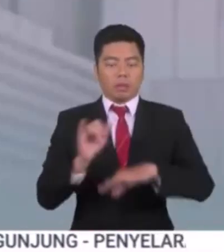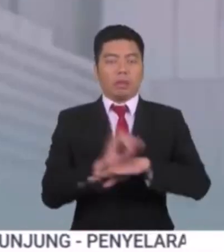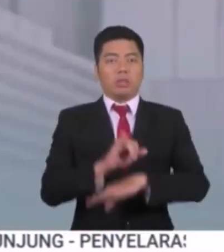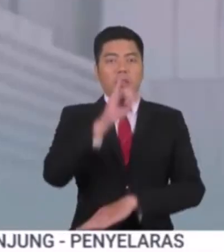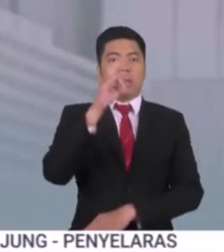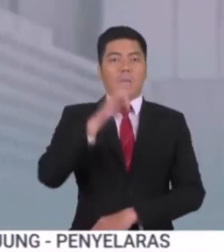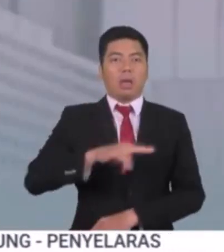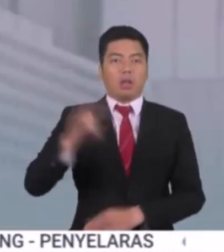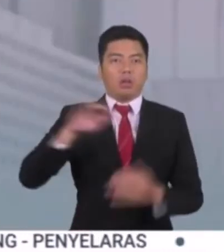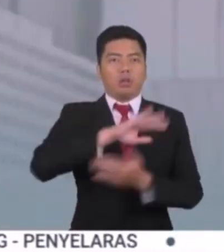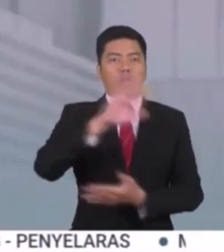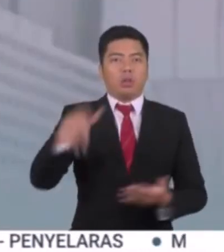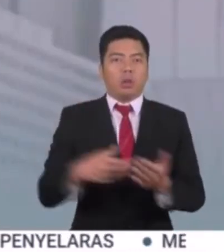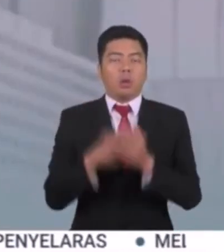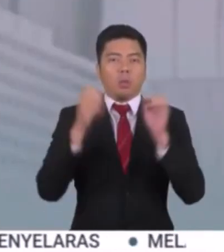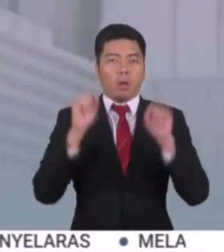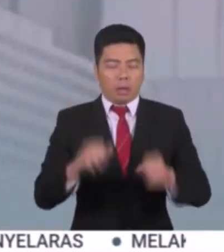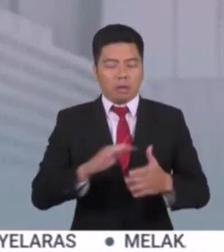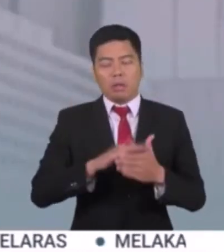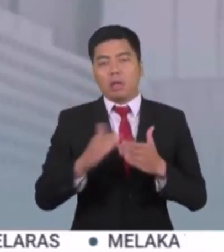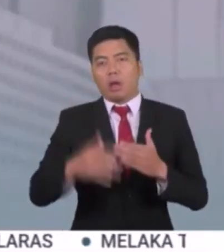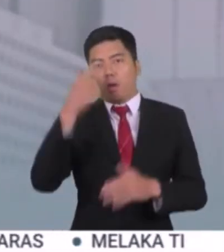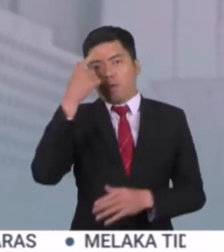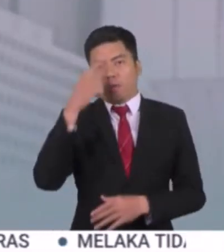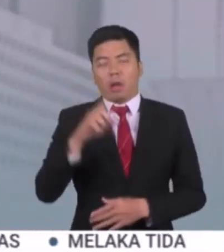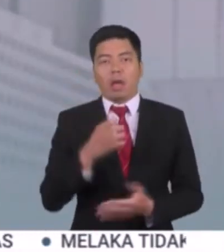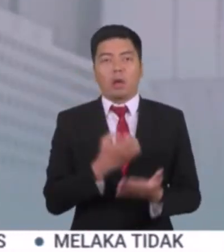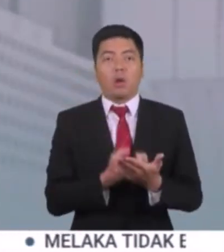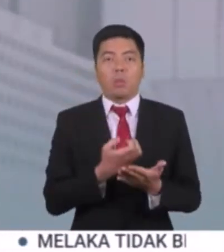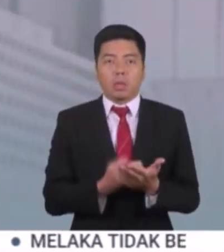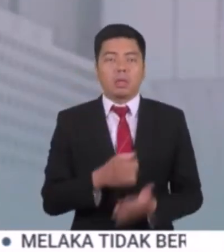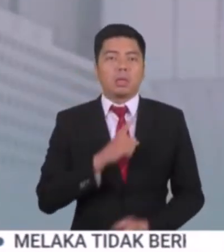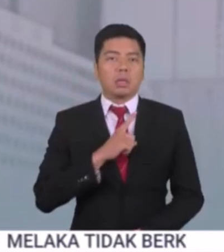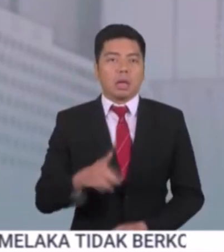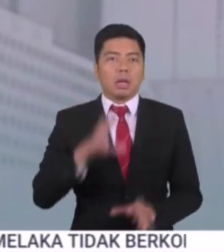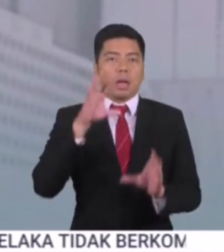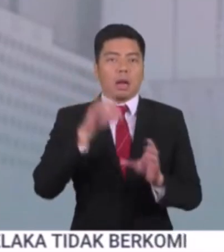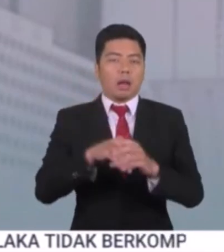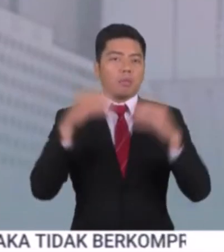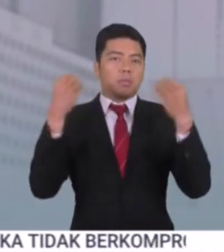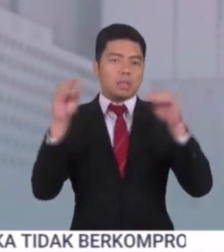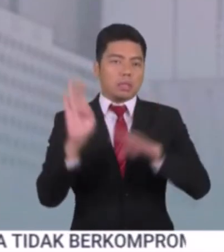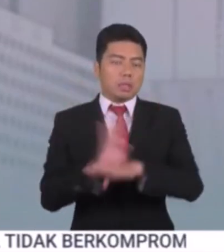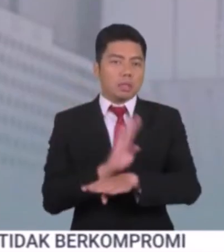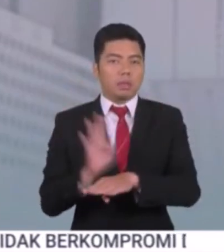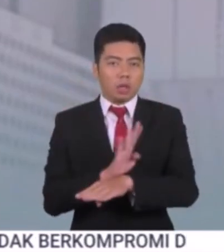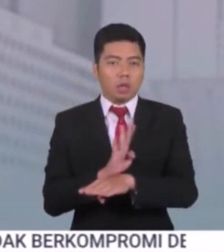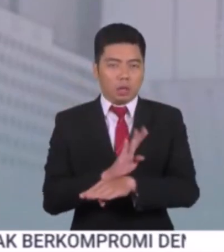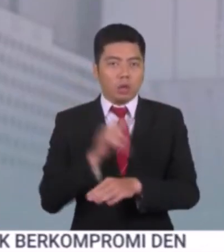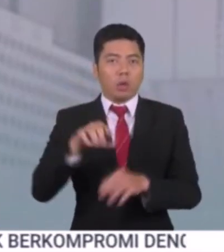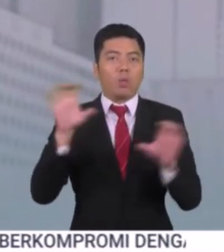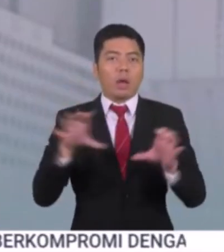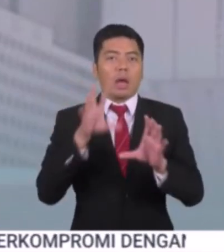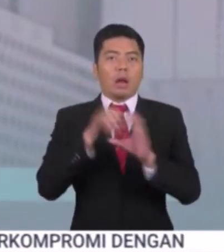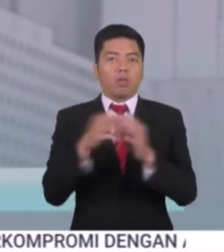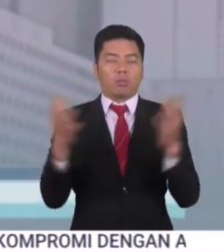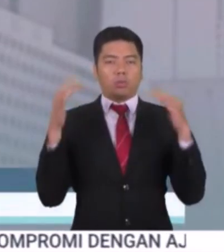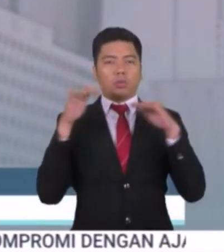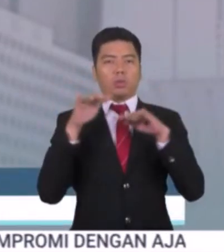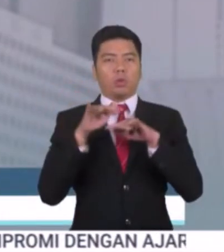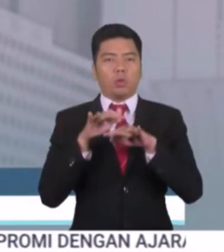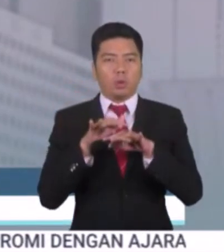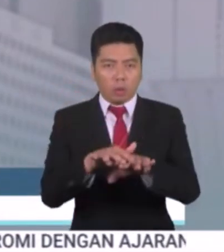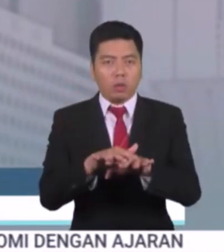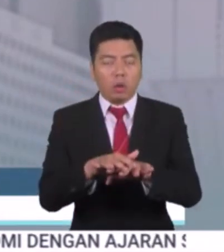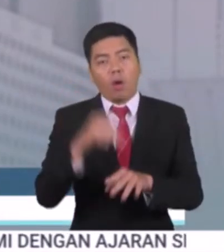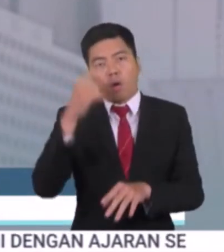Industri halal yang menyeluruh mampu lengkapi ekonomi Islam, terutama dalam aspek perdagangan. Ia dilaksana menerusi penyertaan